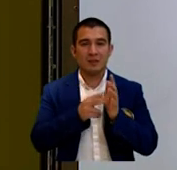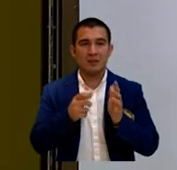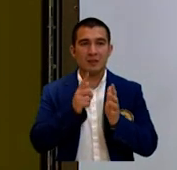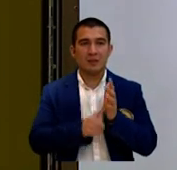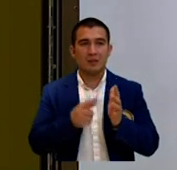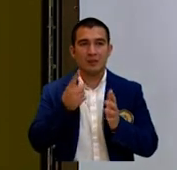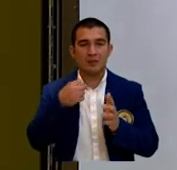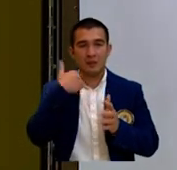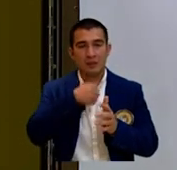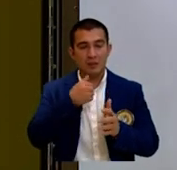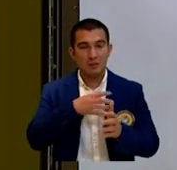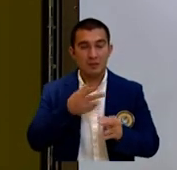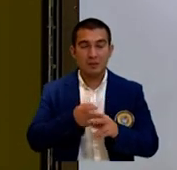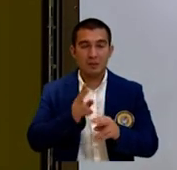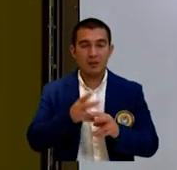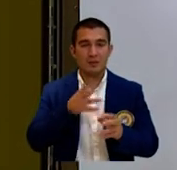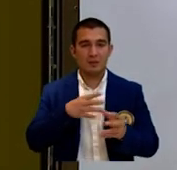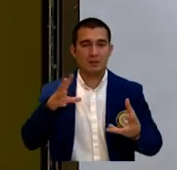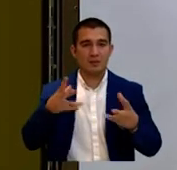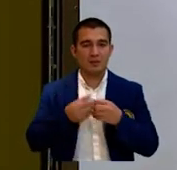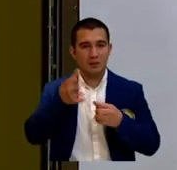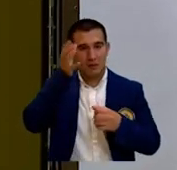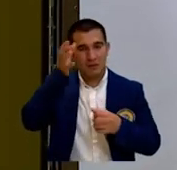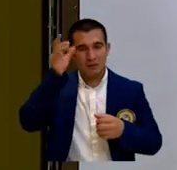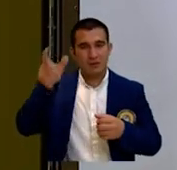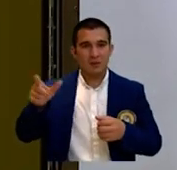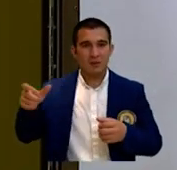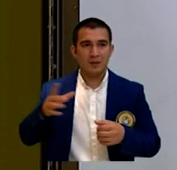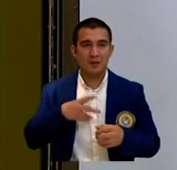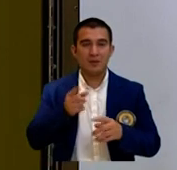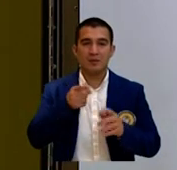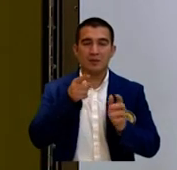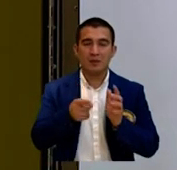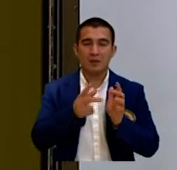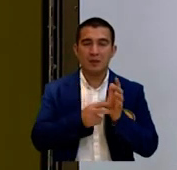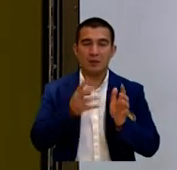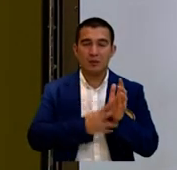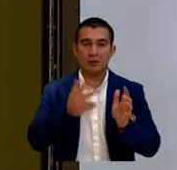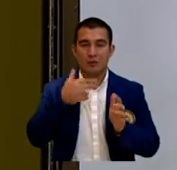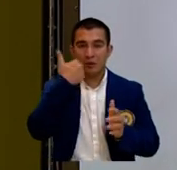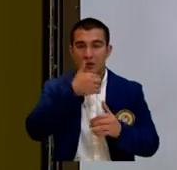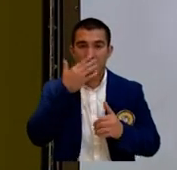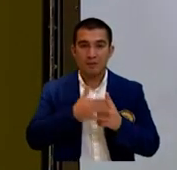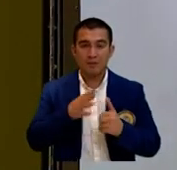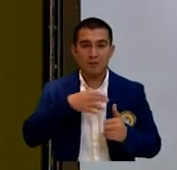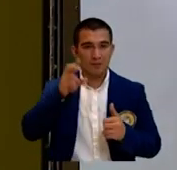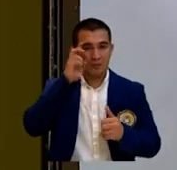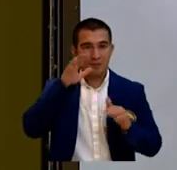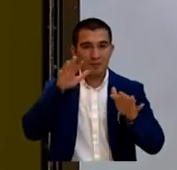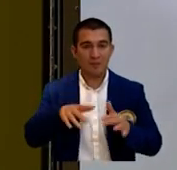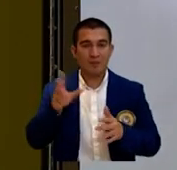1871-yilda olimlar jamiyati tashkil etildi. Ammo 1893-yilga kelib, davlat tomonidan